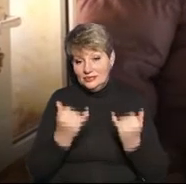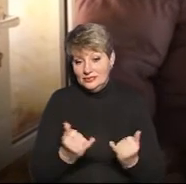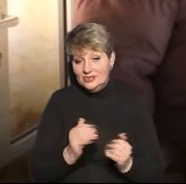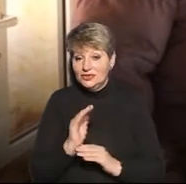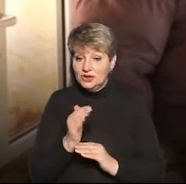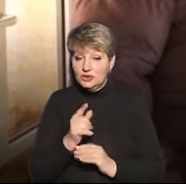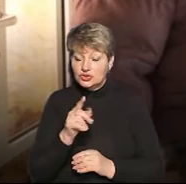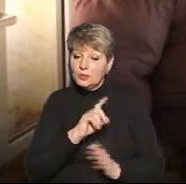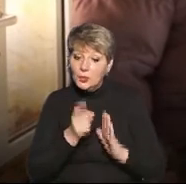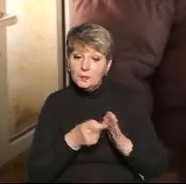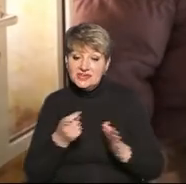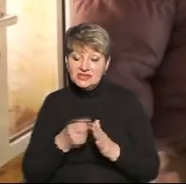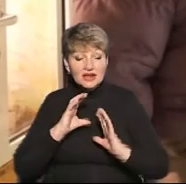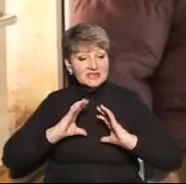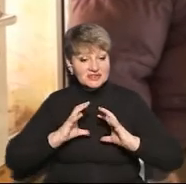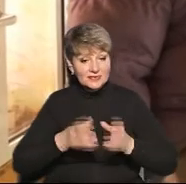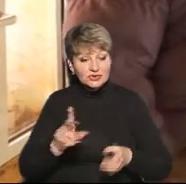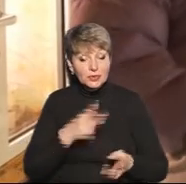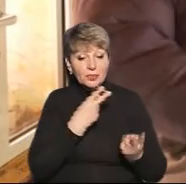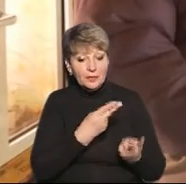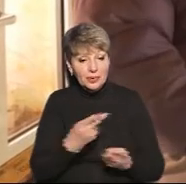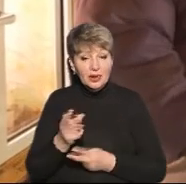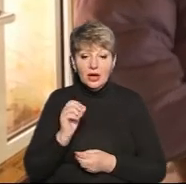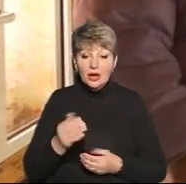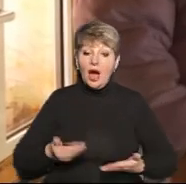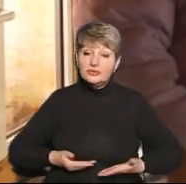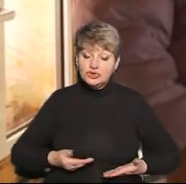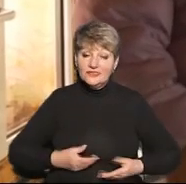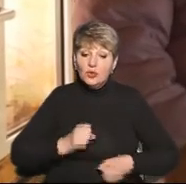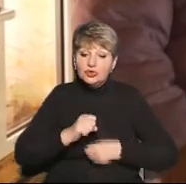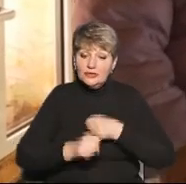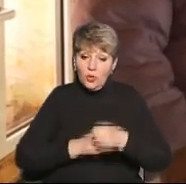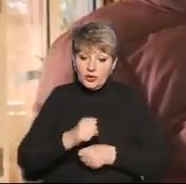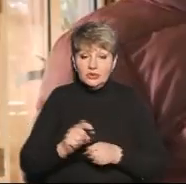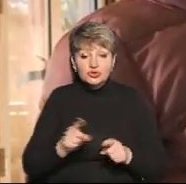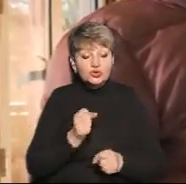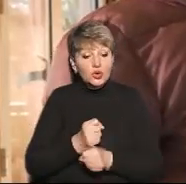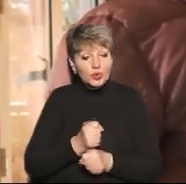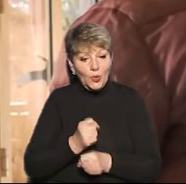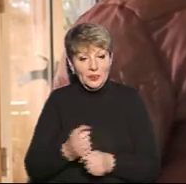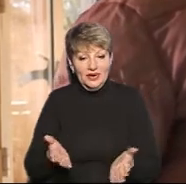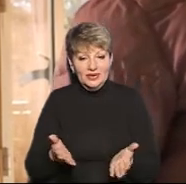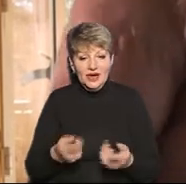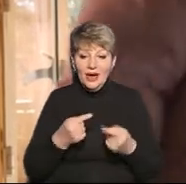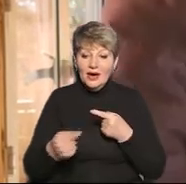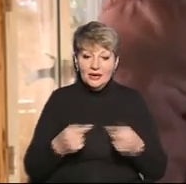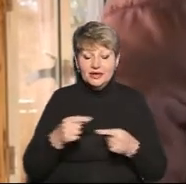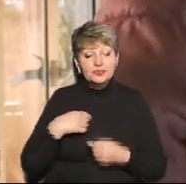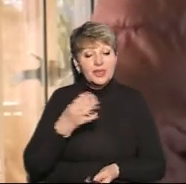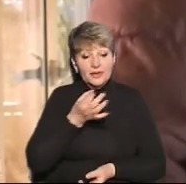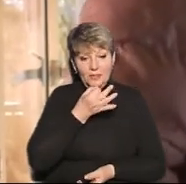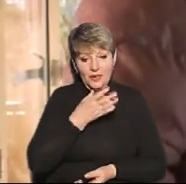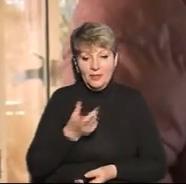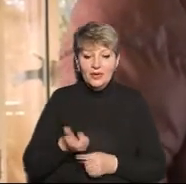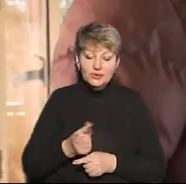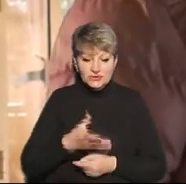вона пізнавала світ, щоб вона бачила, як живуть тварини, що роблять. Різні тварини нам подобаються,